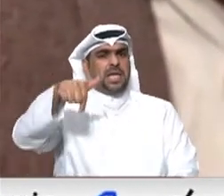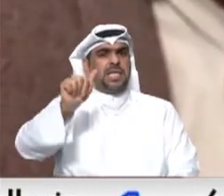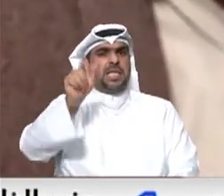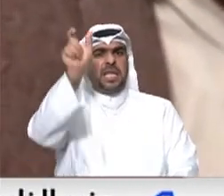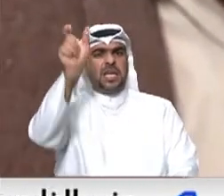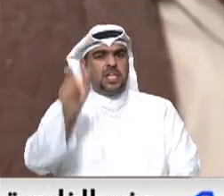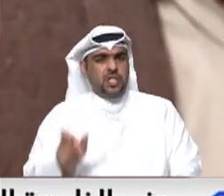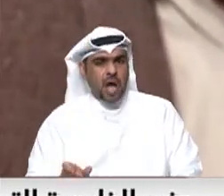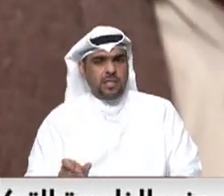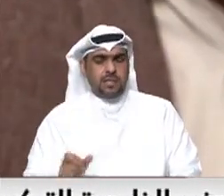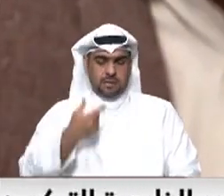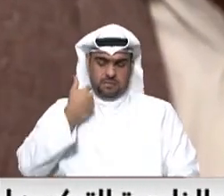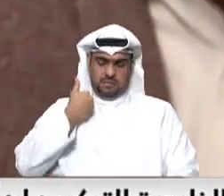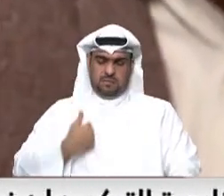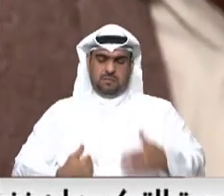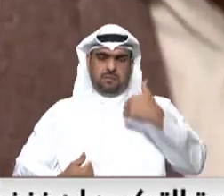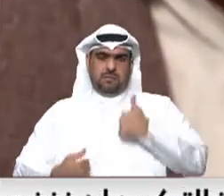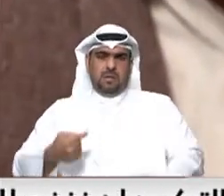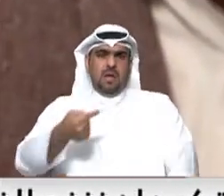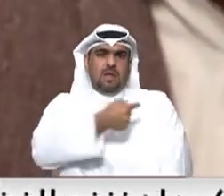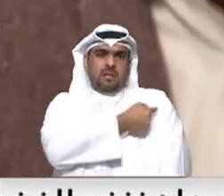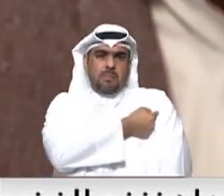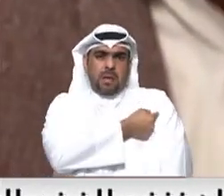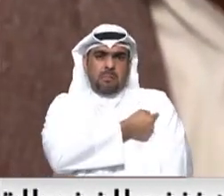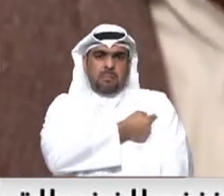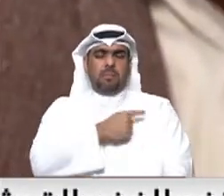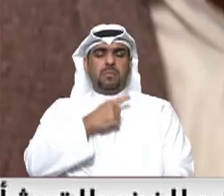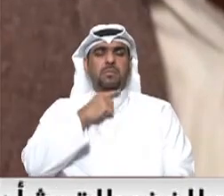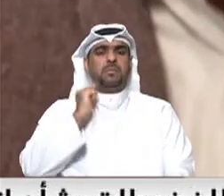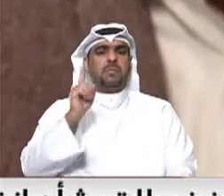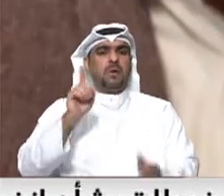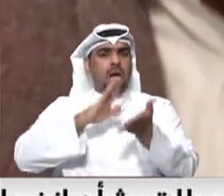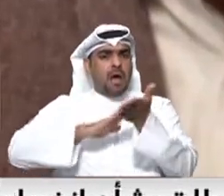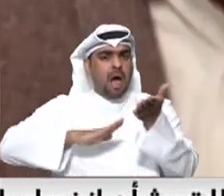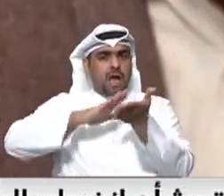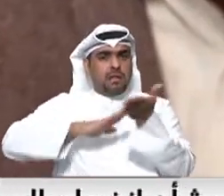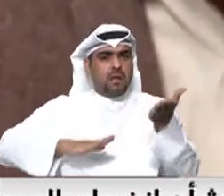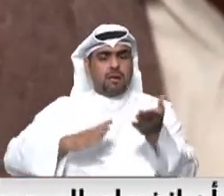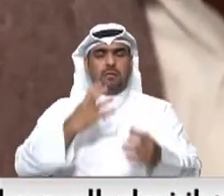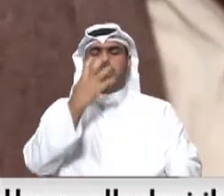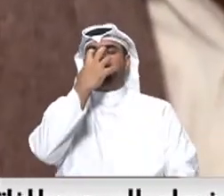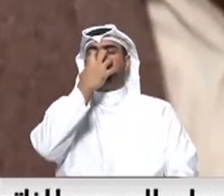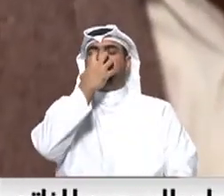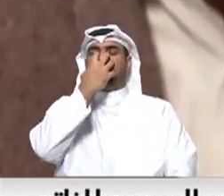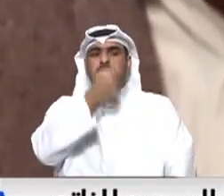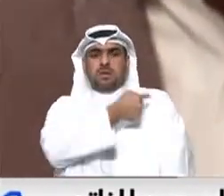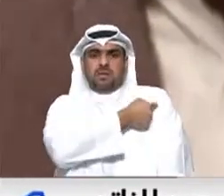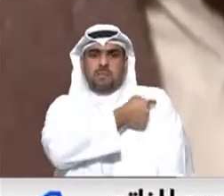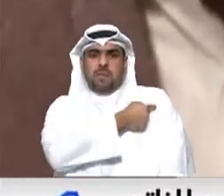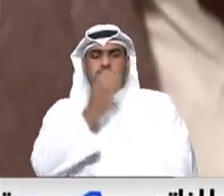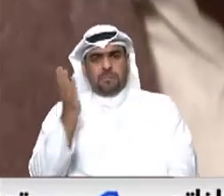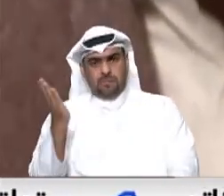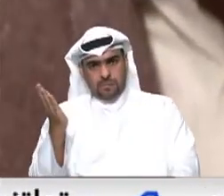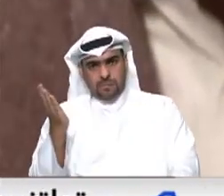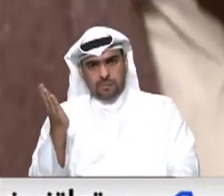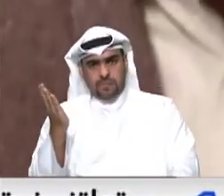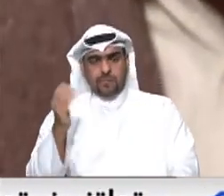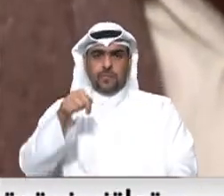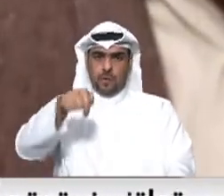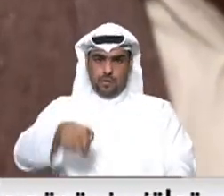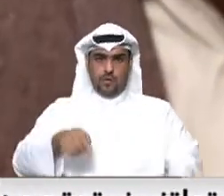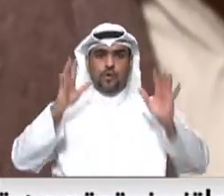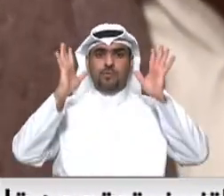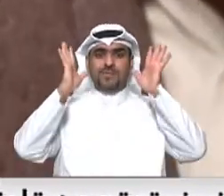مناطق متفرقة من الضفة الغربية بعيدة التظاهرات التي انطلقت بعد صلاة الجمعة